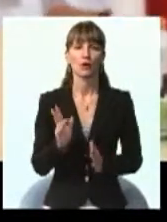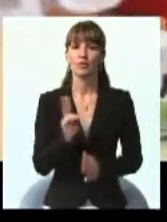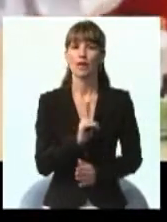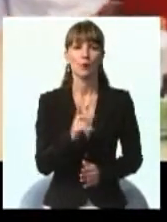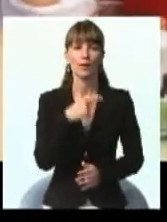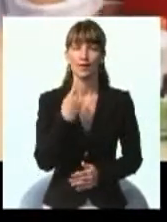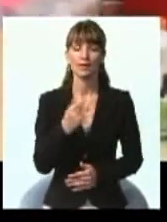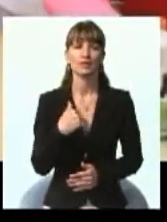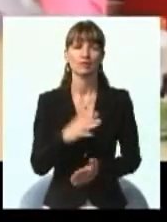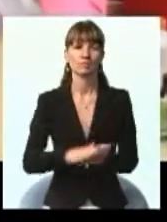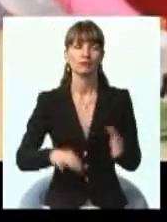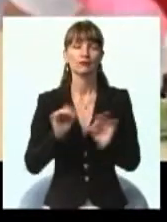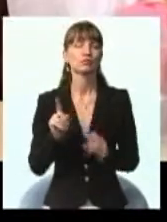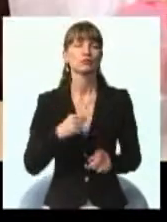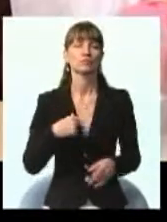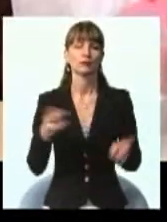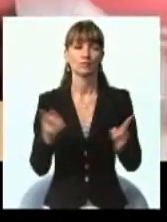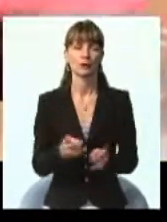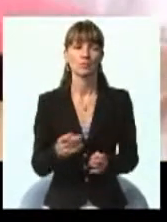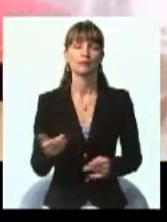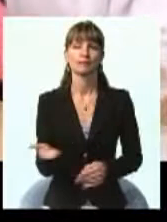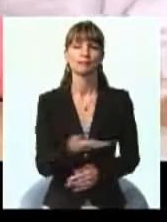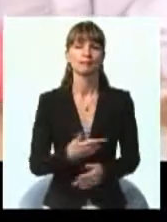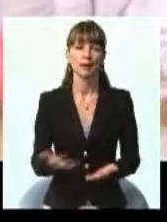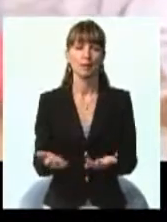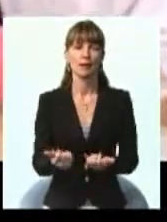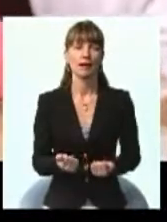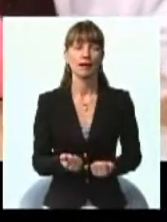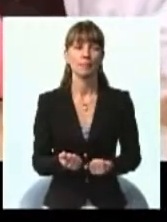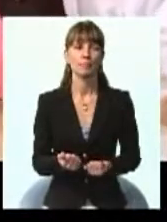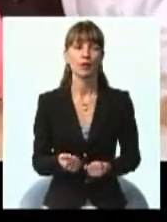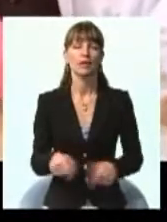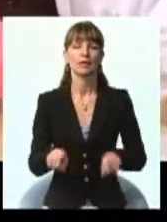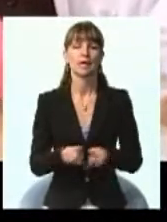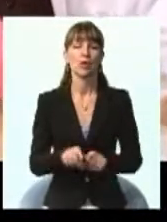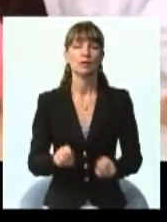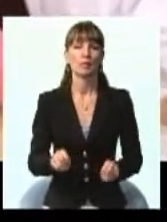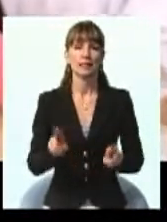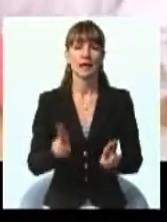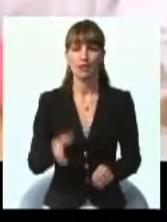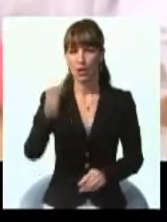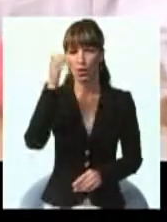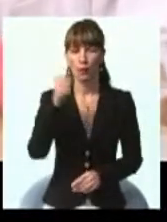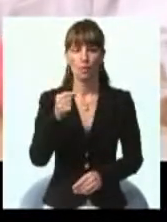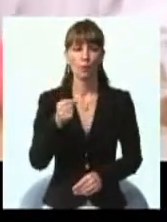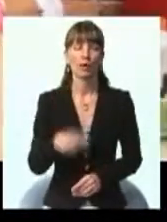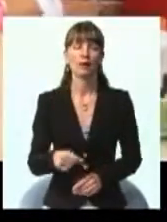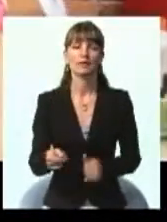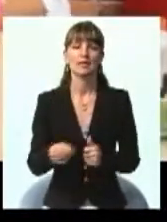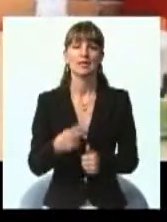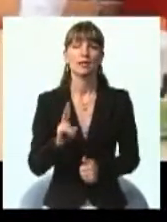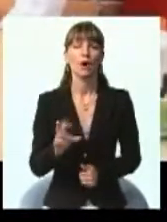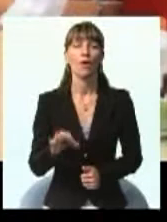поки що розповідаю, що нам для цього буде потрібно. Ми беремо ось таку спеціальну таку наукову пляшечку, вона називається